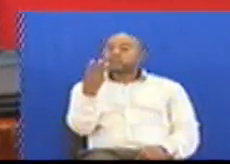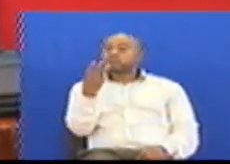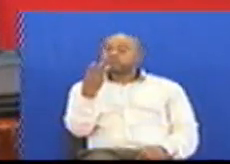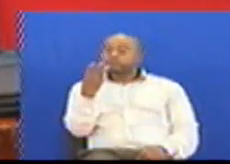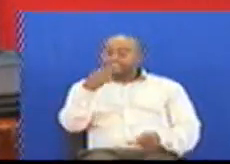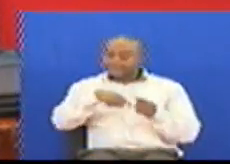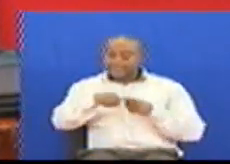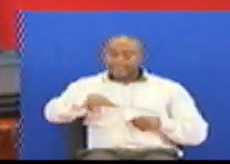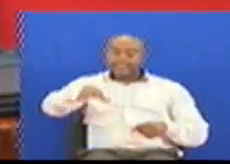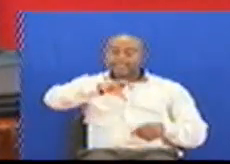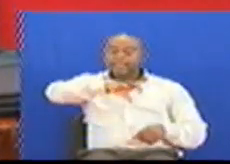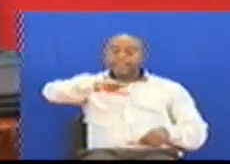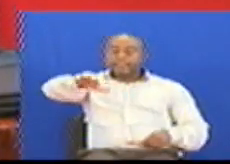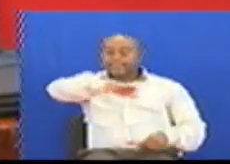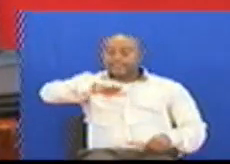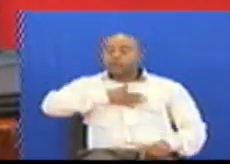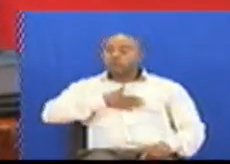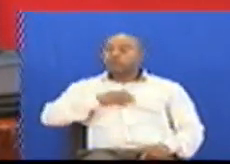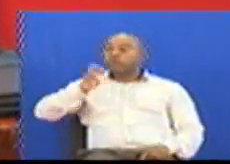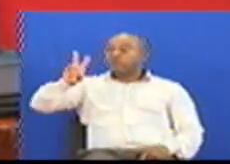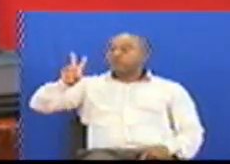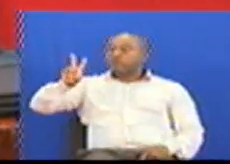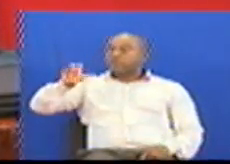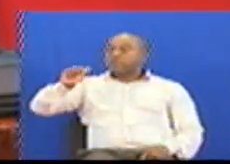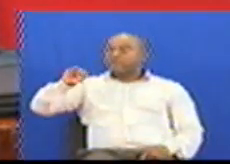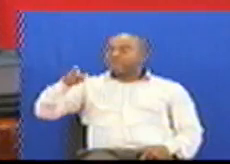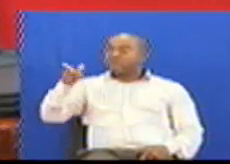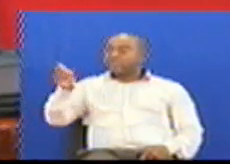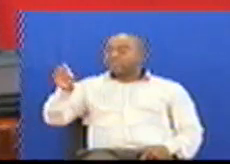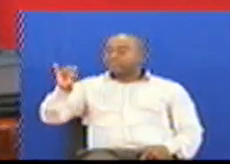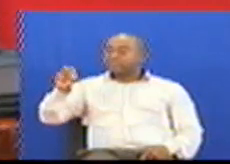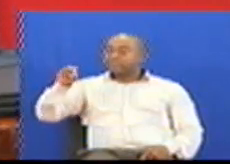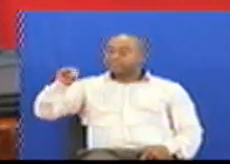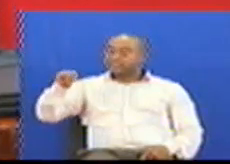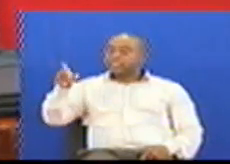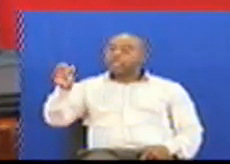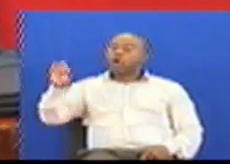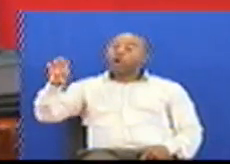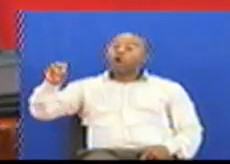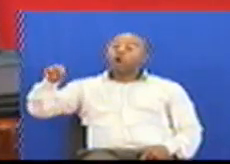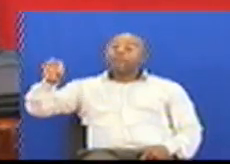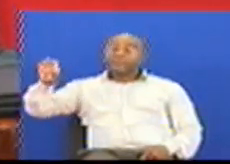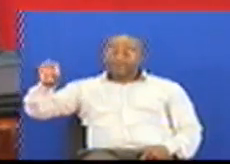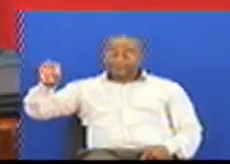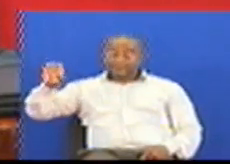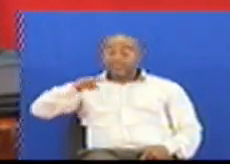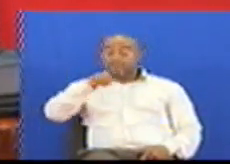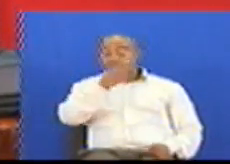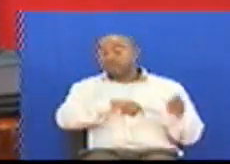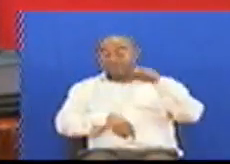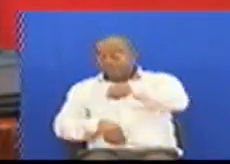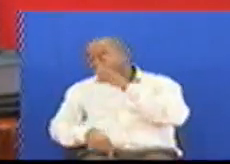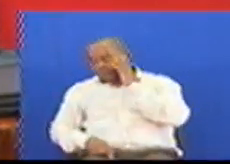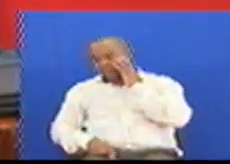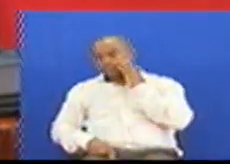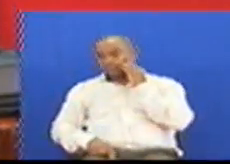katika kuhamasisha maendeleo. Tumepata vituo vya tatu, vituo vitatu vya afya, tarafa ya Wanging'ombe, tarafa Mdandu na